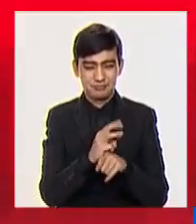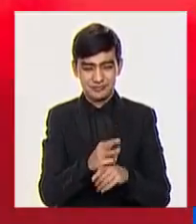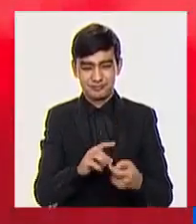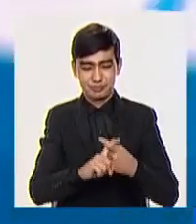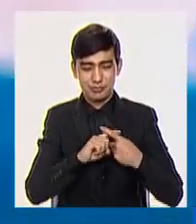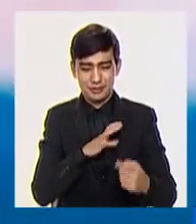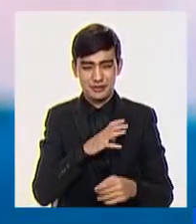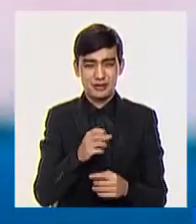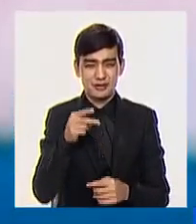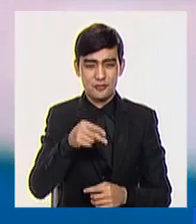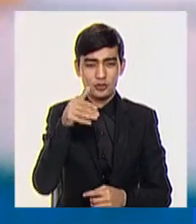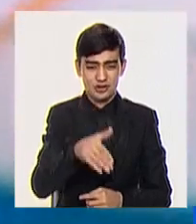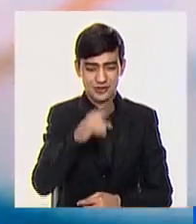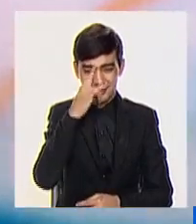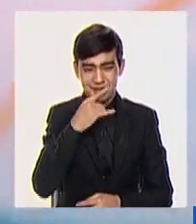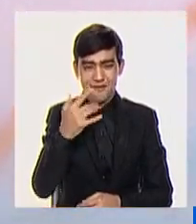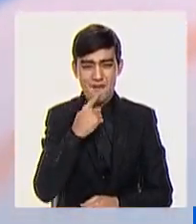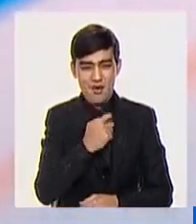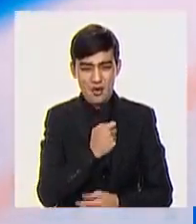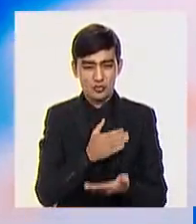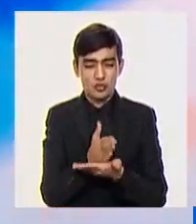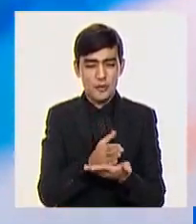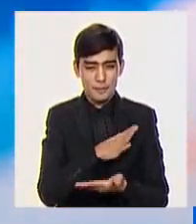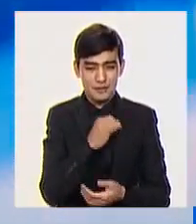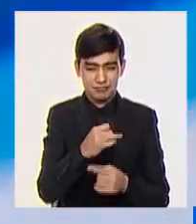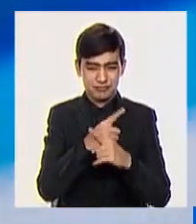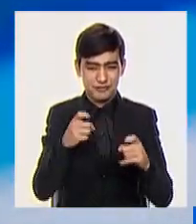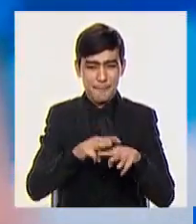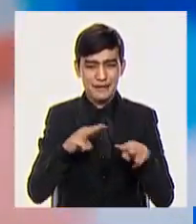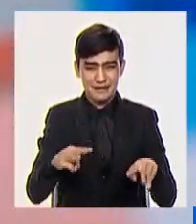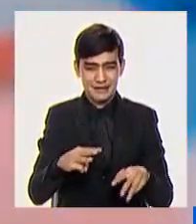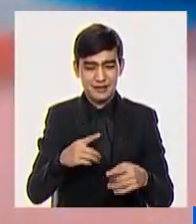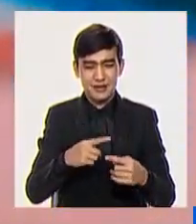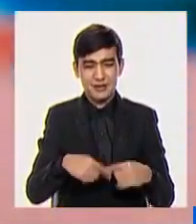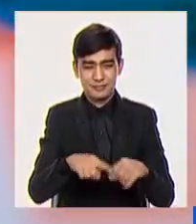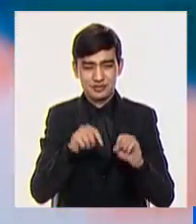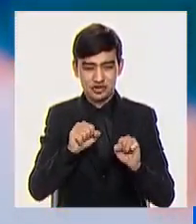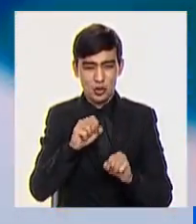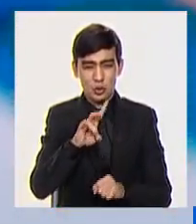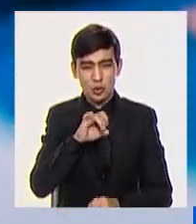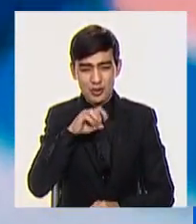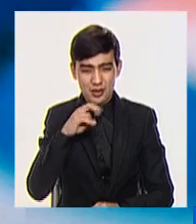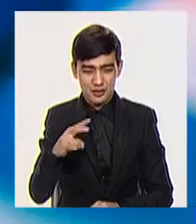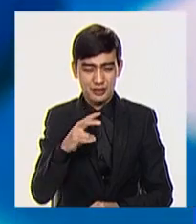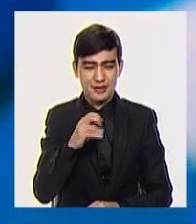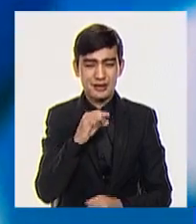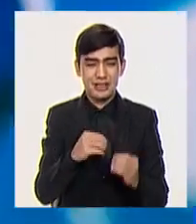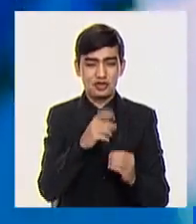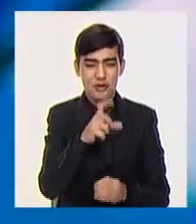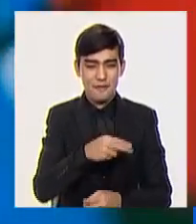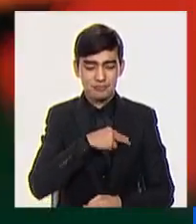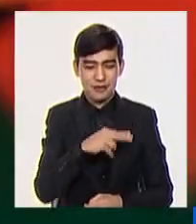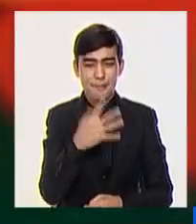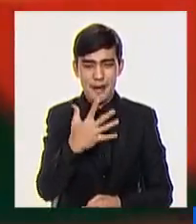более 2000 казахстанских военнослужащих. Об этом сообщил министр обороны Нурлан Ермекбаев. 10 человек скончались, из